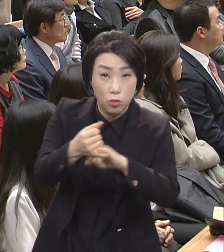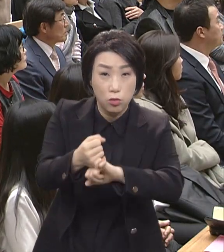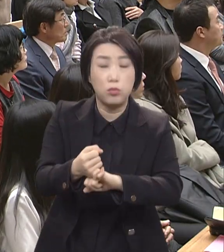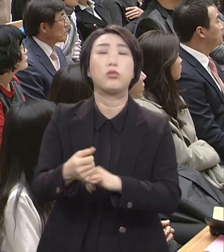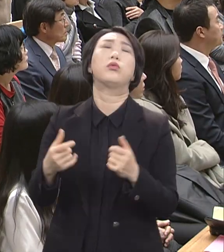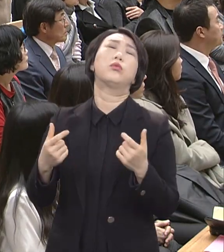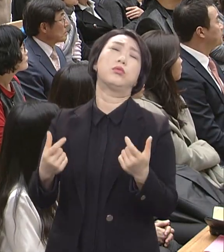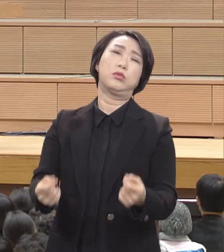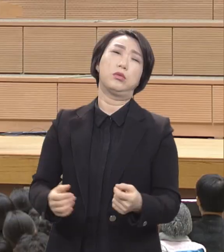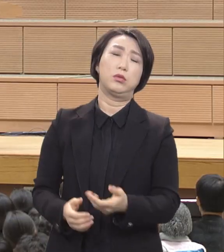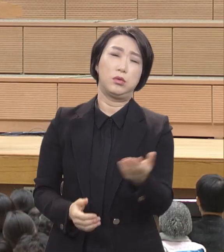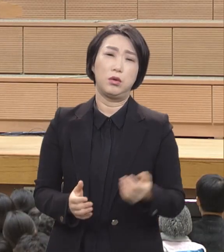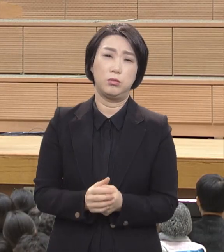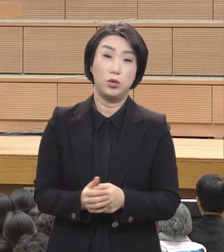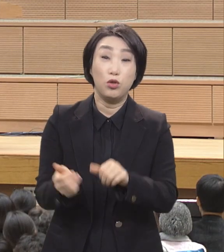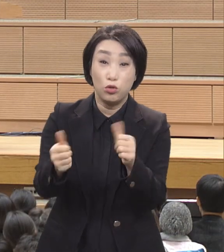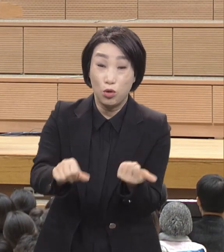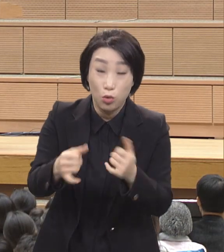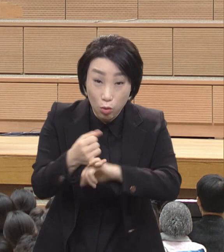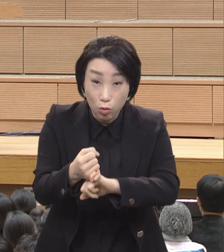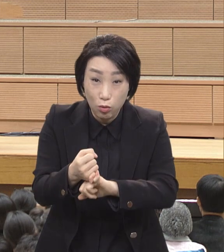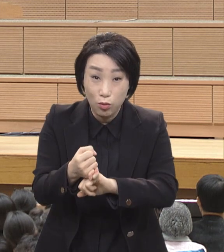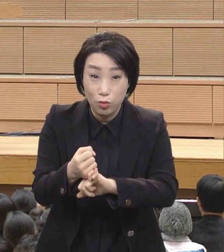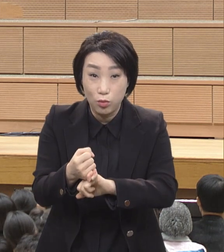똑같아. 정령 죽어.